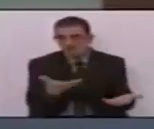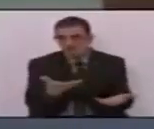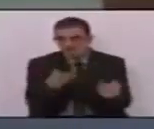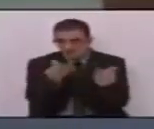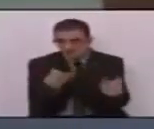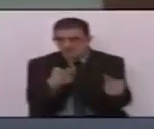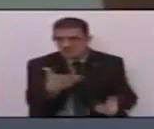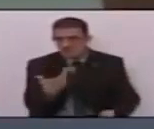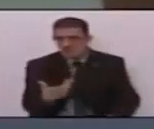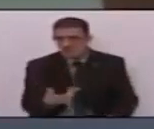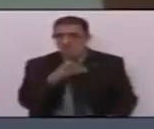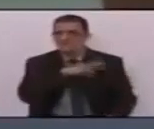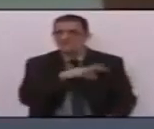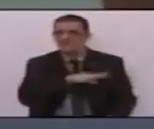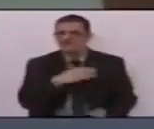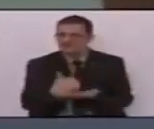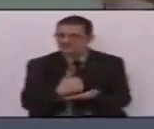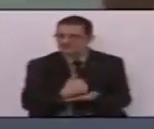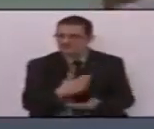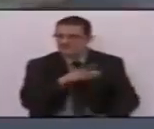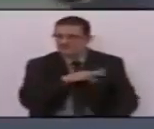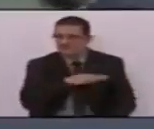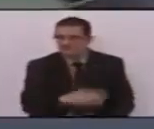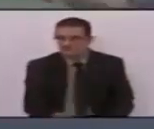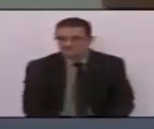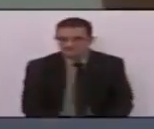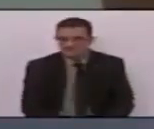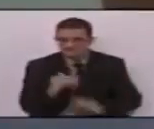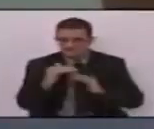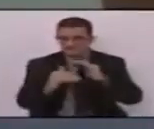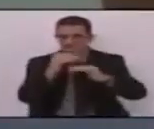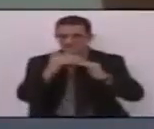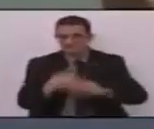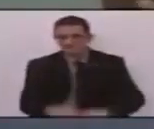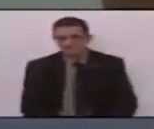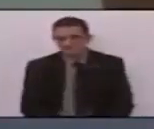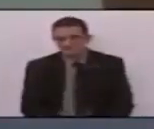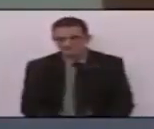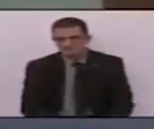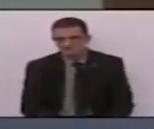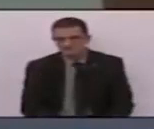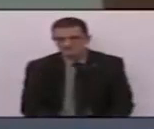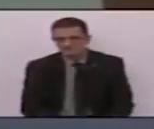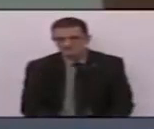راقبوهم. هل الفوائد هذه اللي راهم يديو فيها كل، يا أخي حنا لازم يطلعوا طبقة تاع 10 و15 عبد، علاش؟